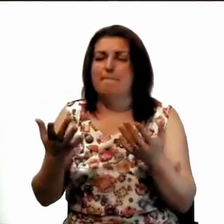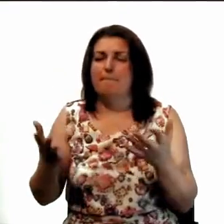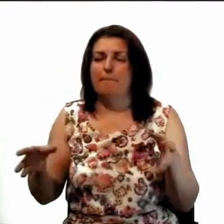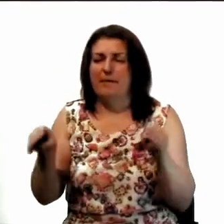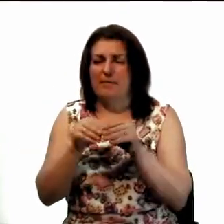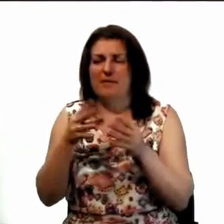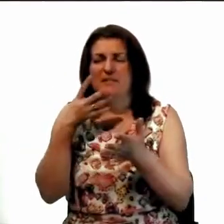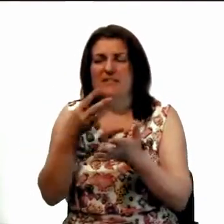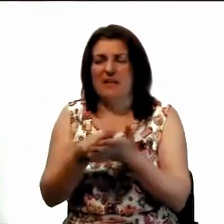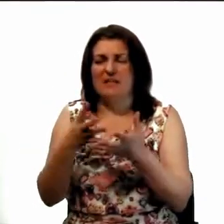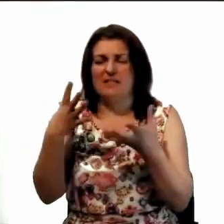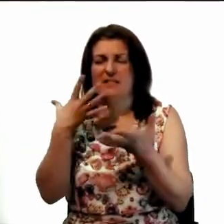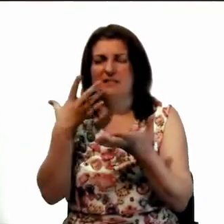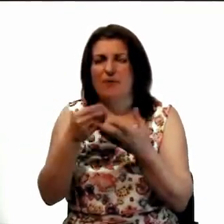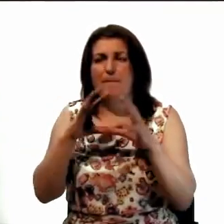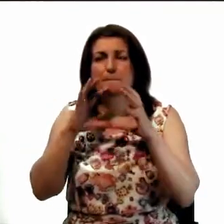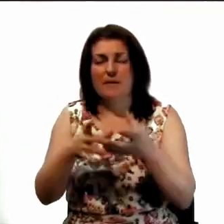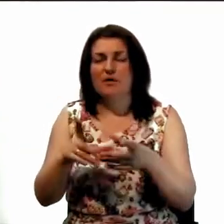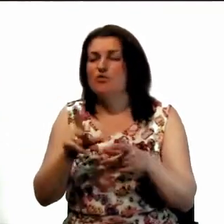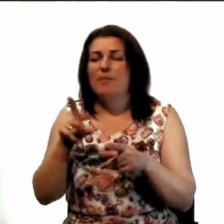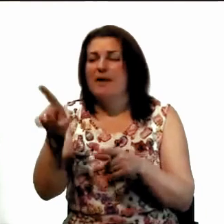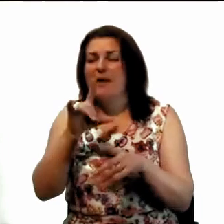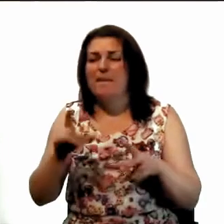не вменяя людям преступлений их.